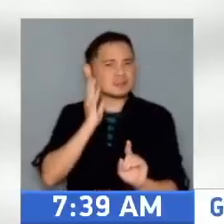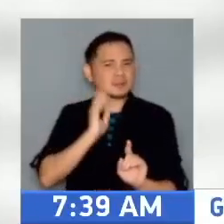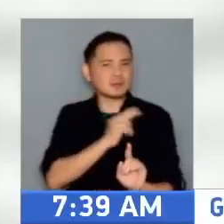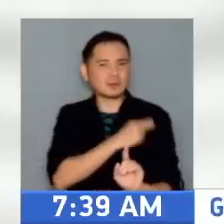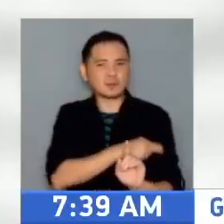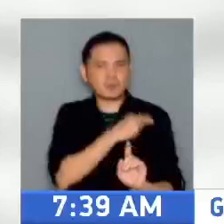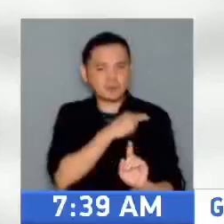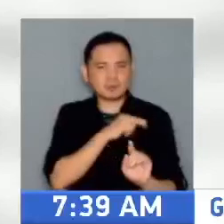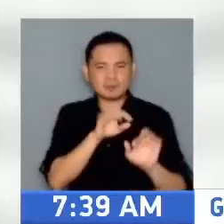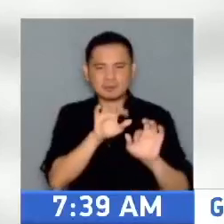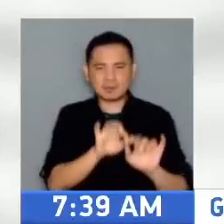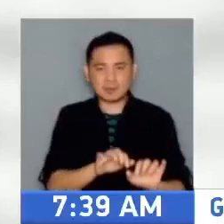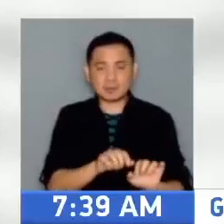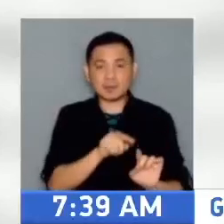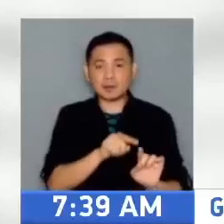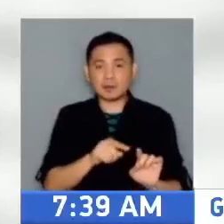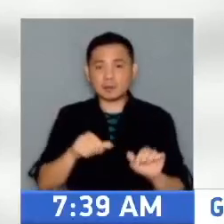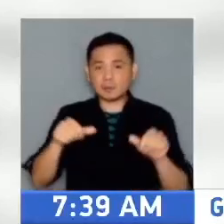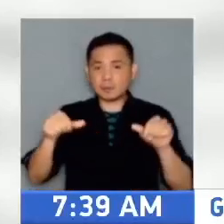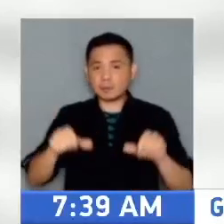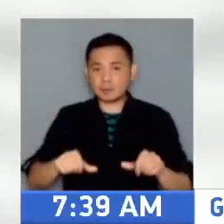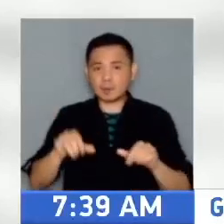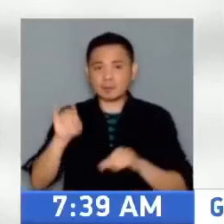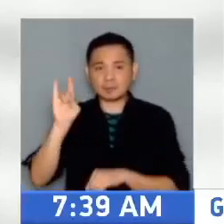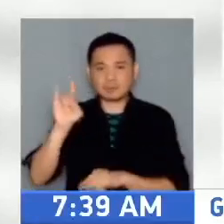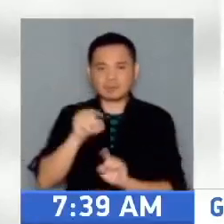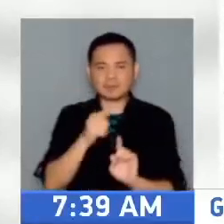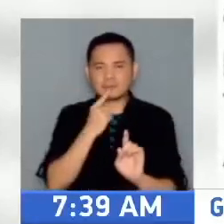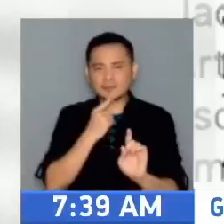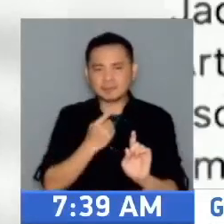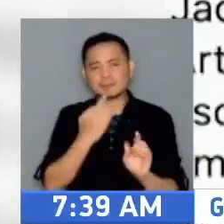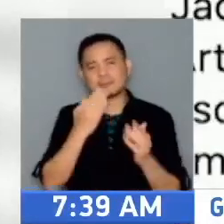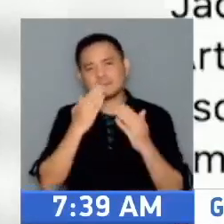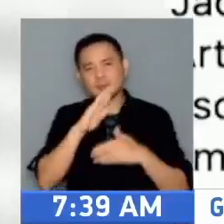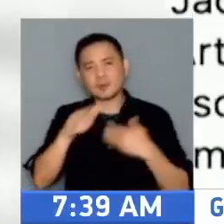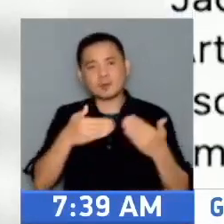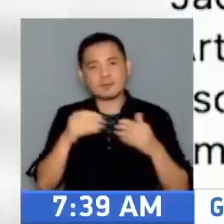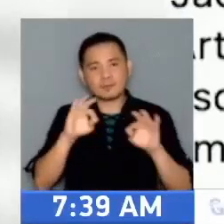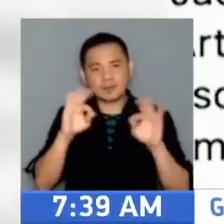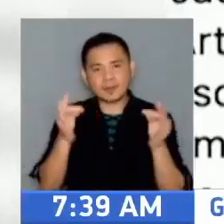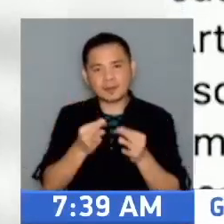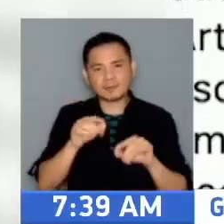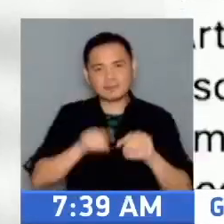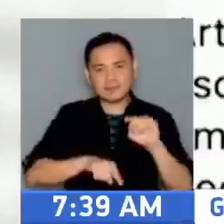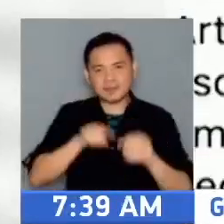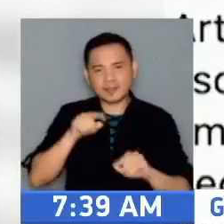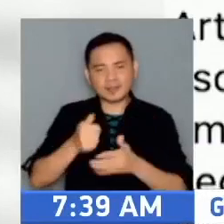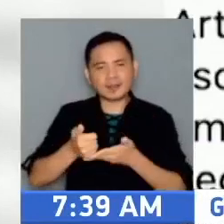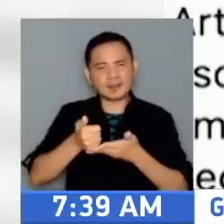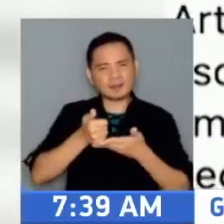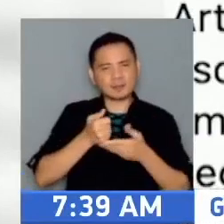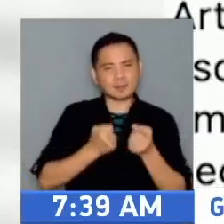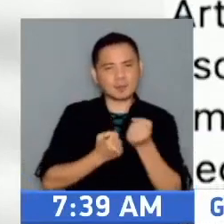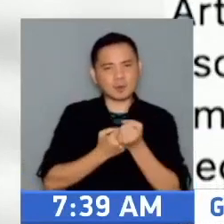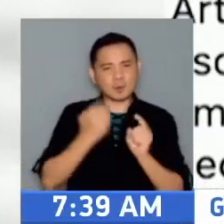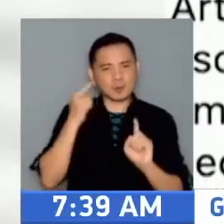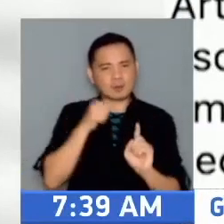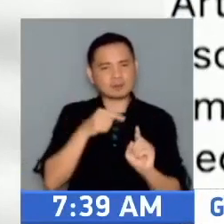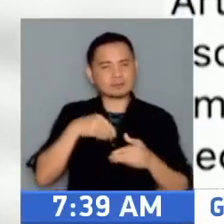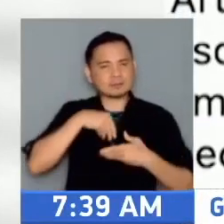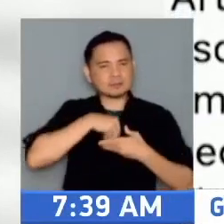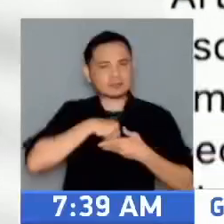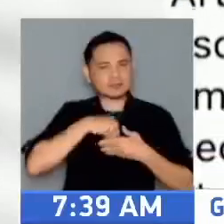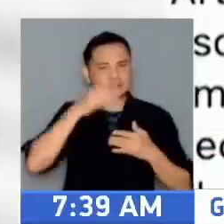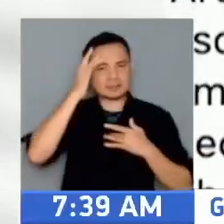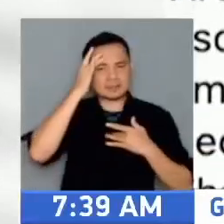media, nagpasalamat si Madonna sa kanyang family and friends na tumulong sa kanya habang nagpapagaling sa serious bacterial infection. Sa caption, sabi